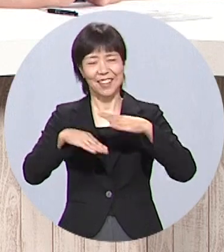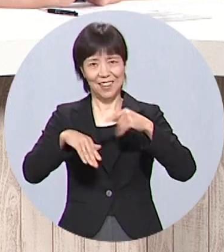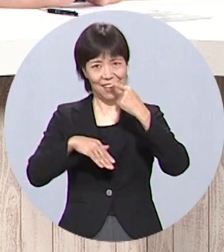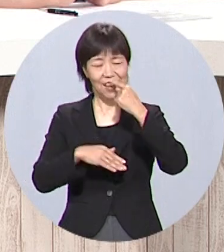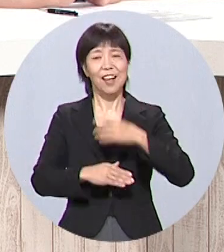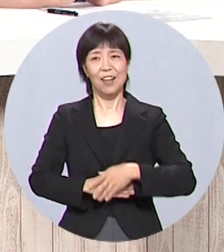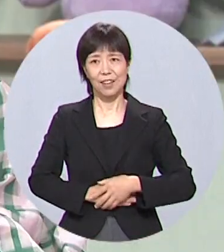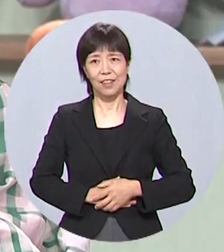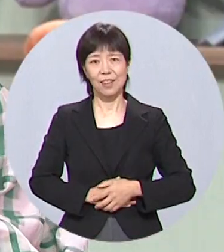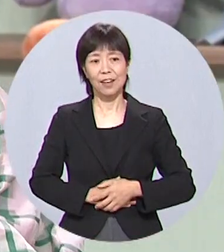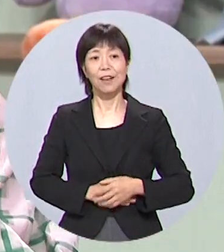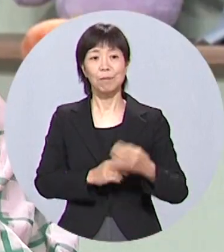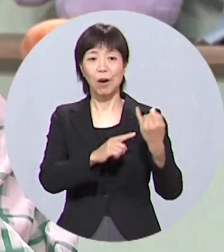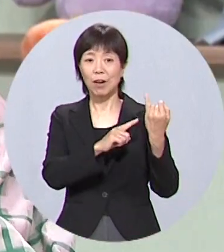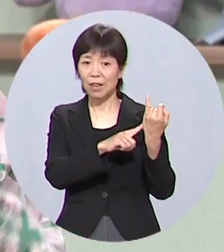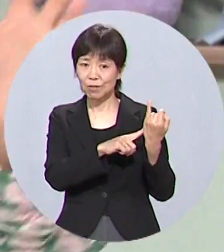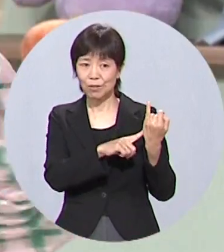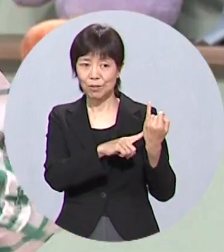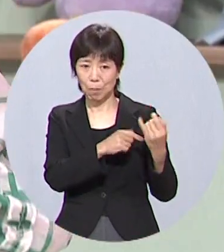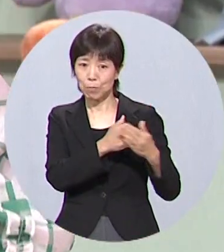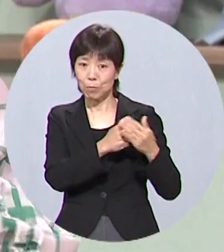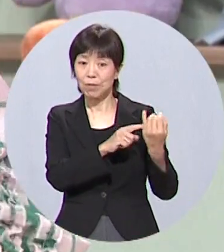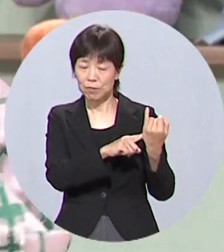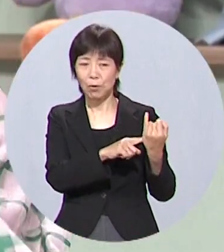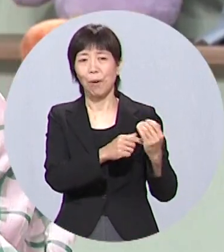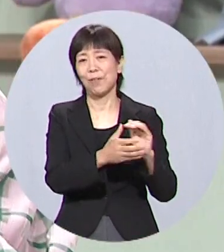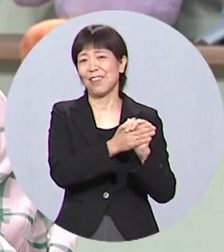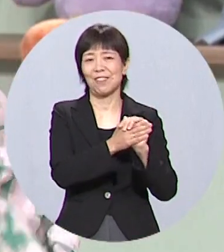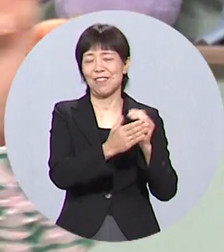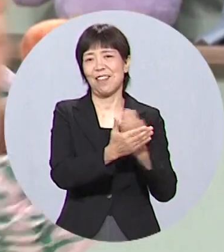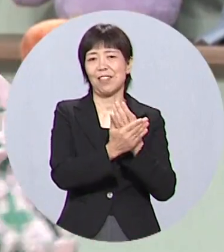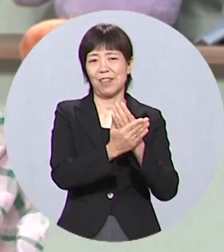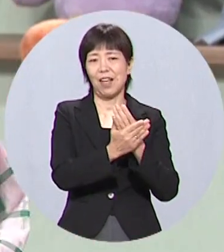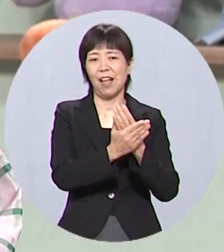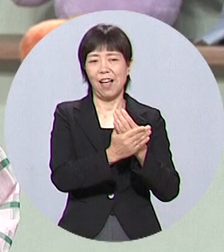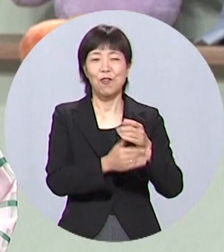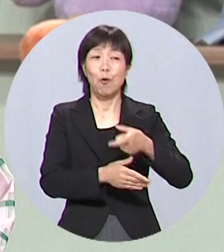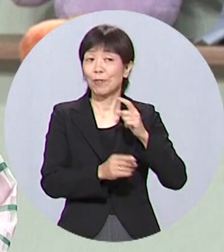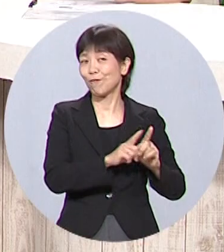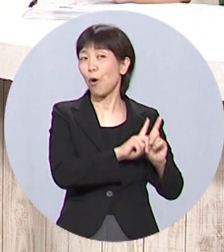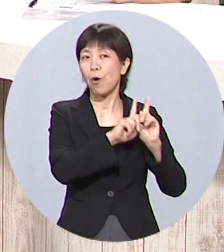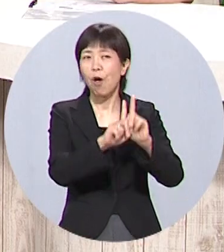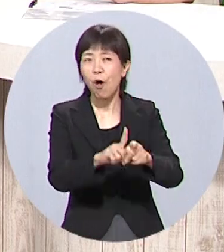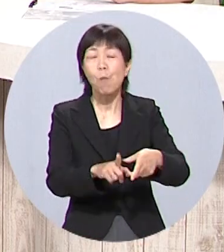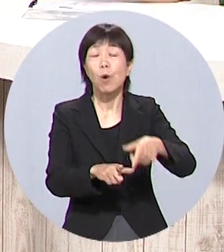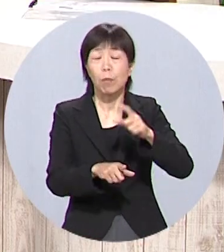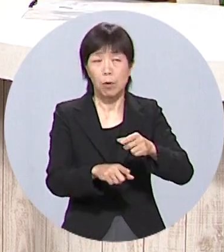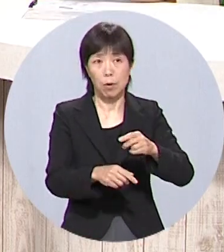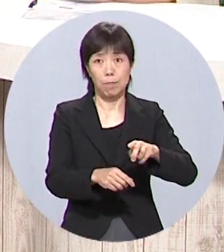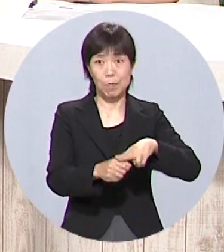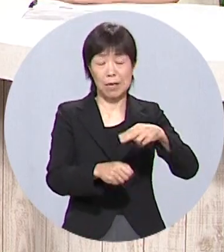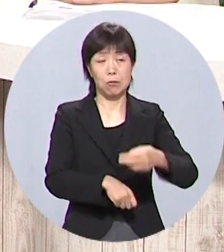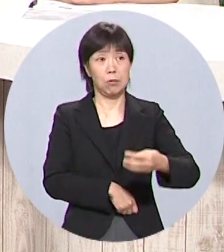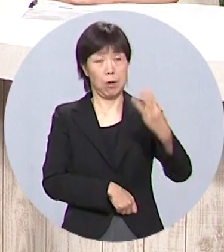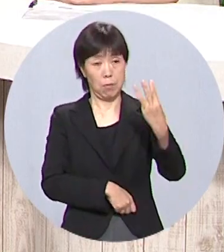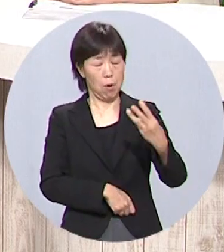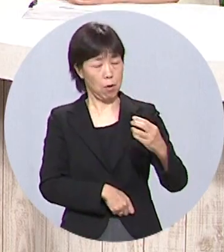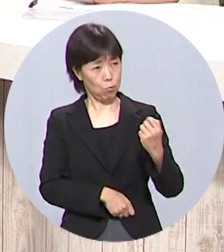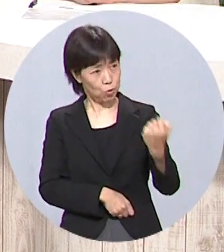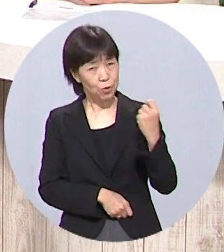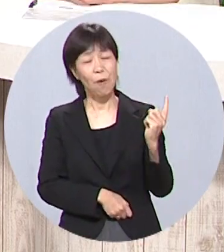結構望月さんと仲良くなって、望月さんがあの飲み会行ったらビール3杯行くタイプっていうことを、 知れたので、すごい情報です